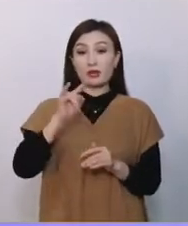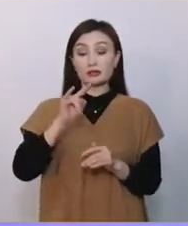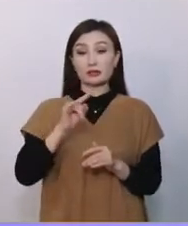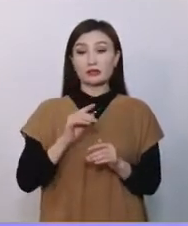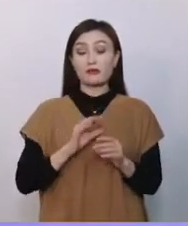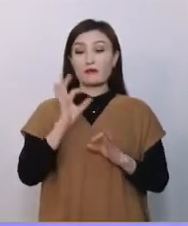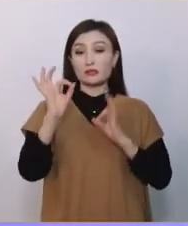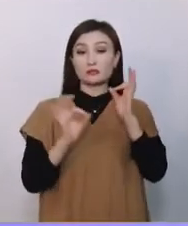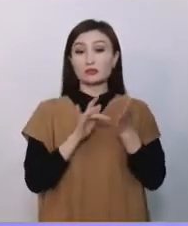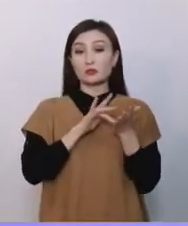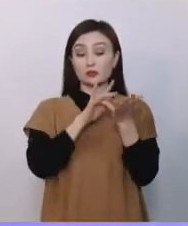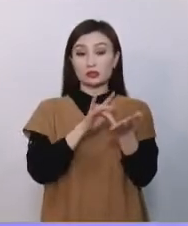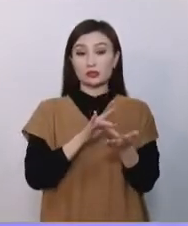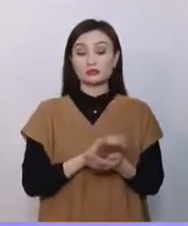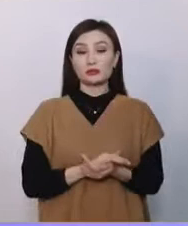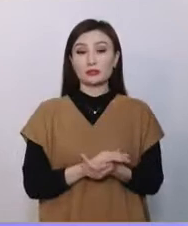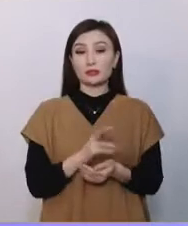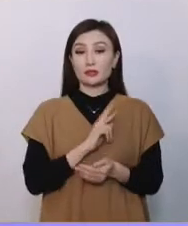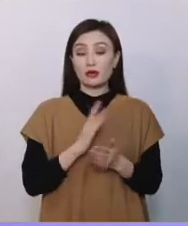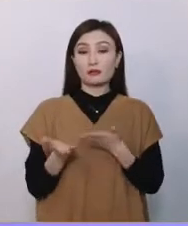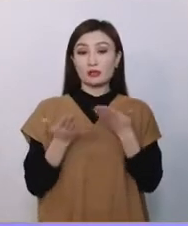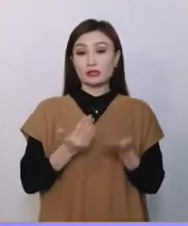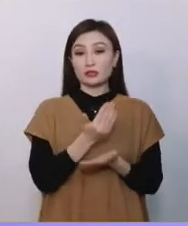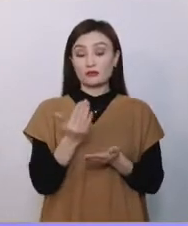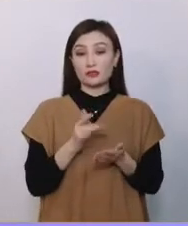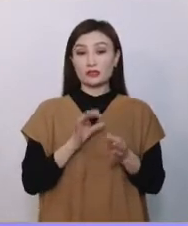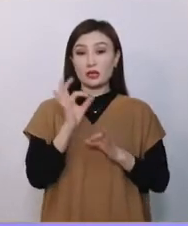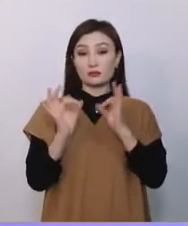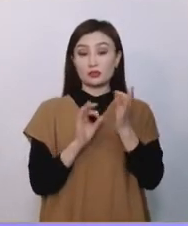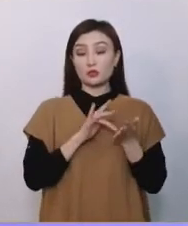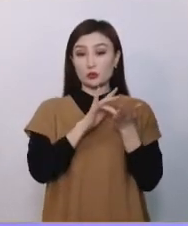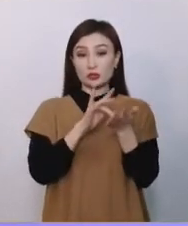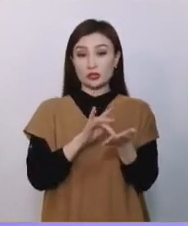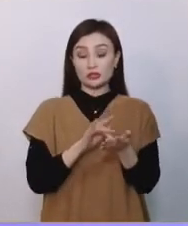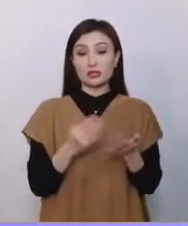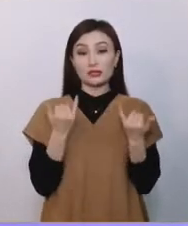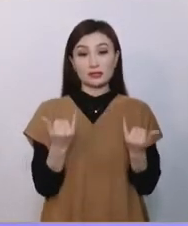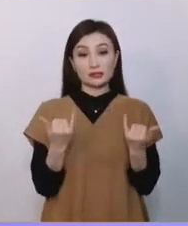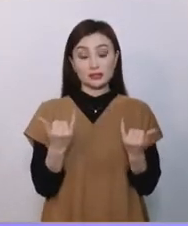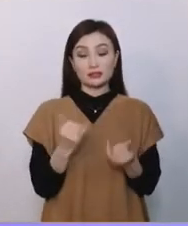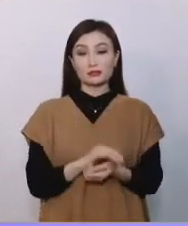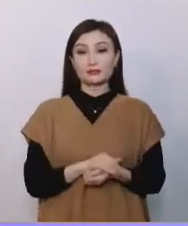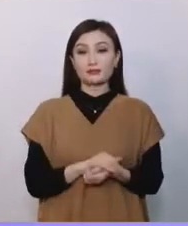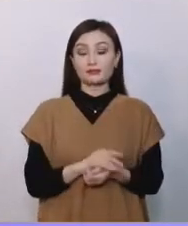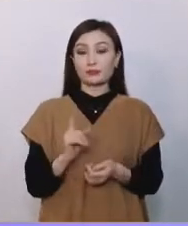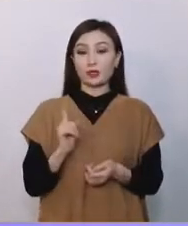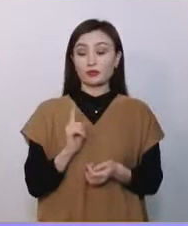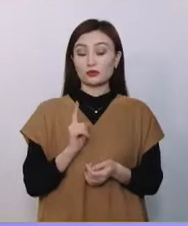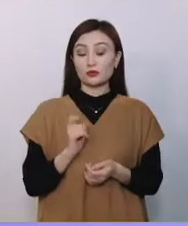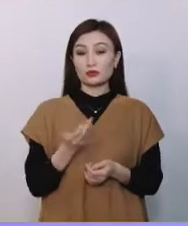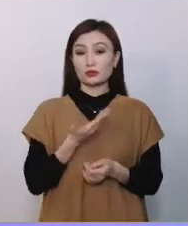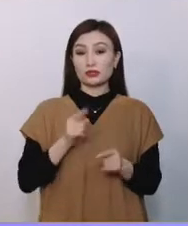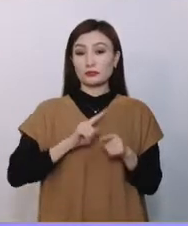космическое путешествие я приглашаю вас космическое путешествие прямо сейчас ждет нас